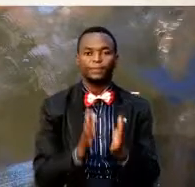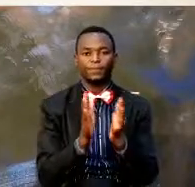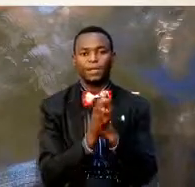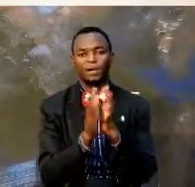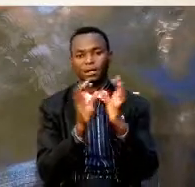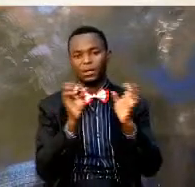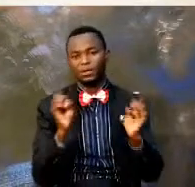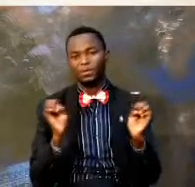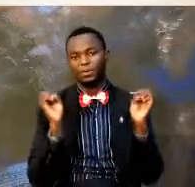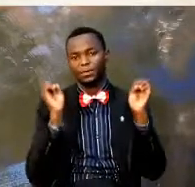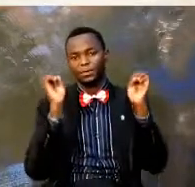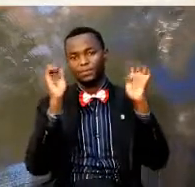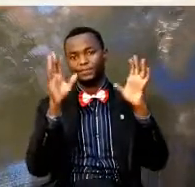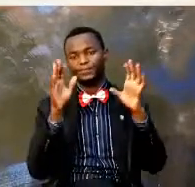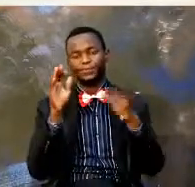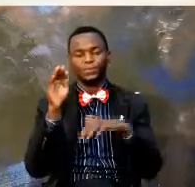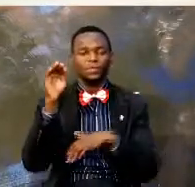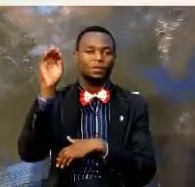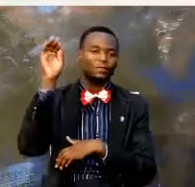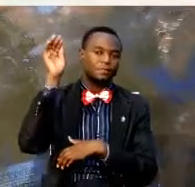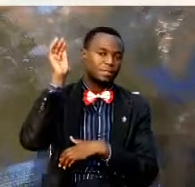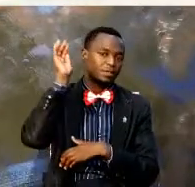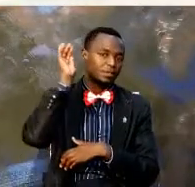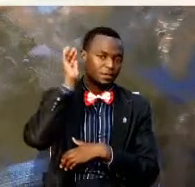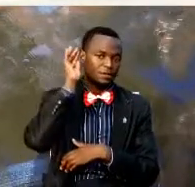Haleluya. Msikie.